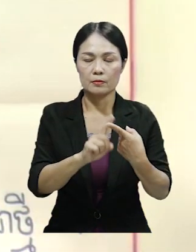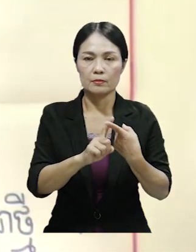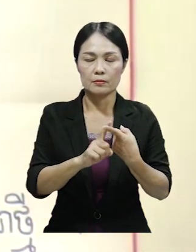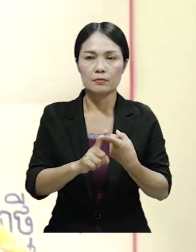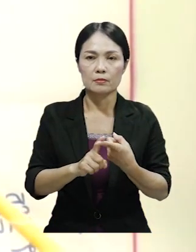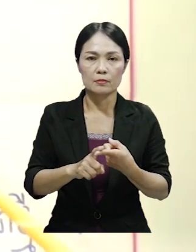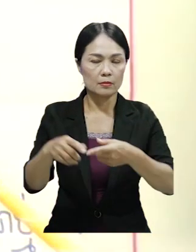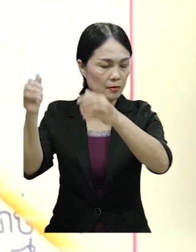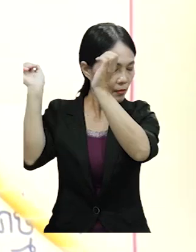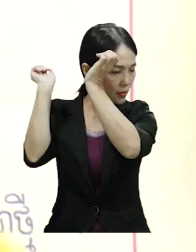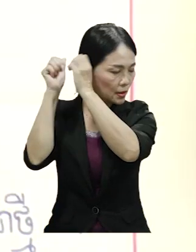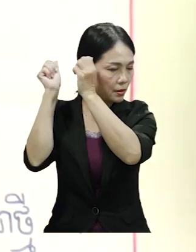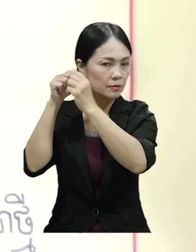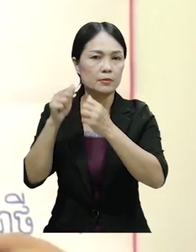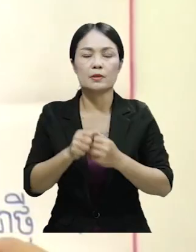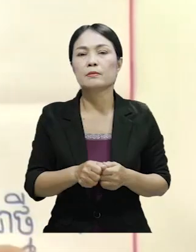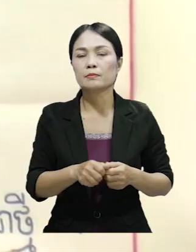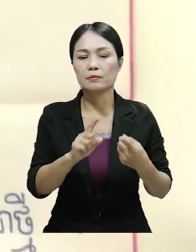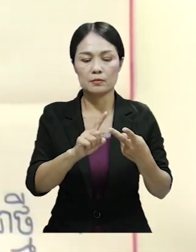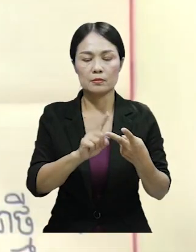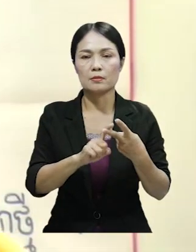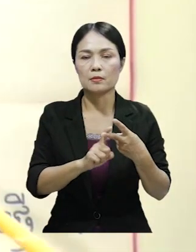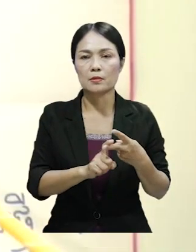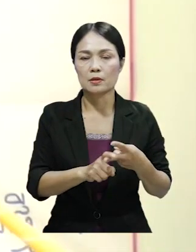គឺទី 1 គោះលើក្បាលទី 2